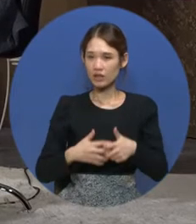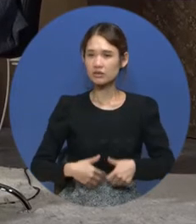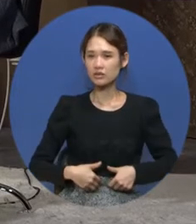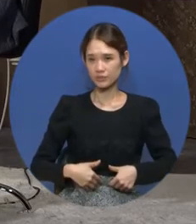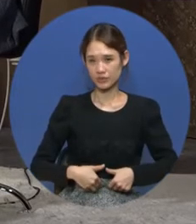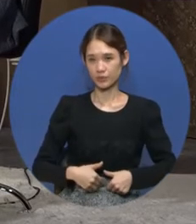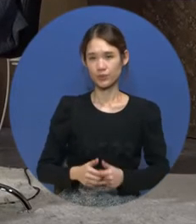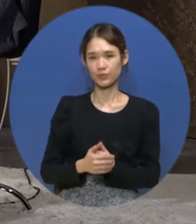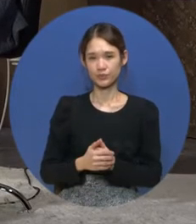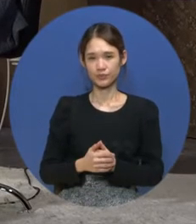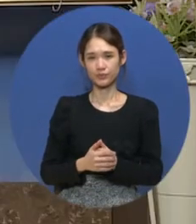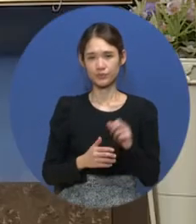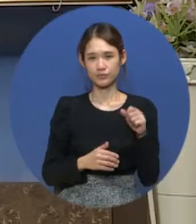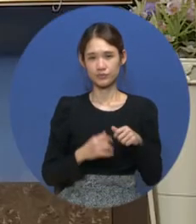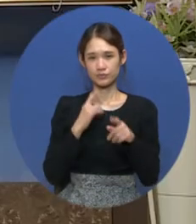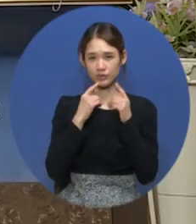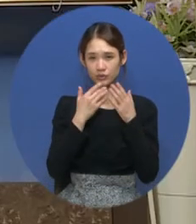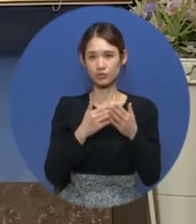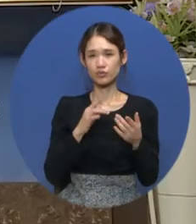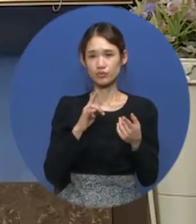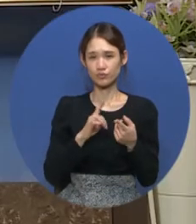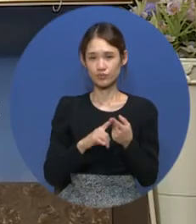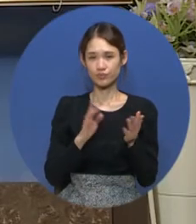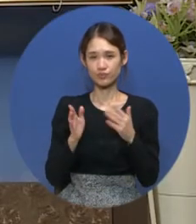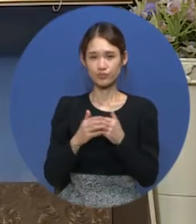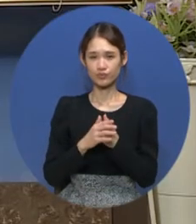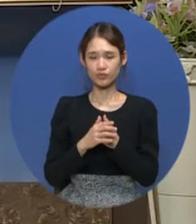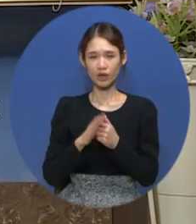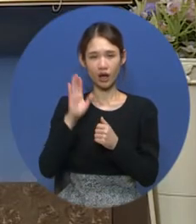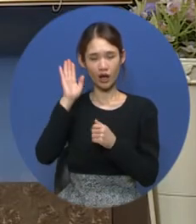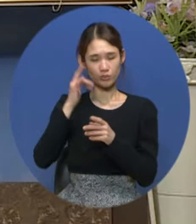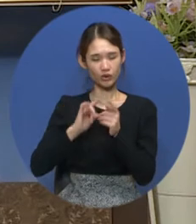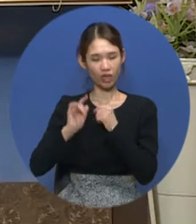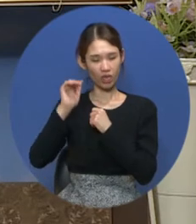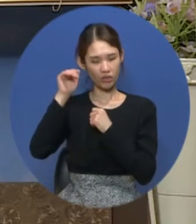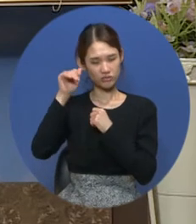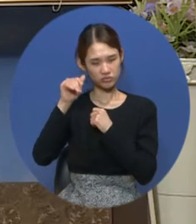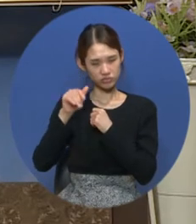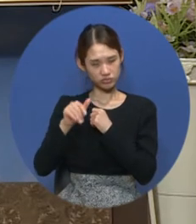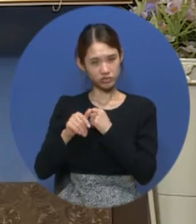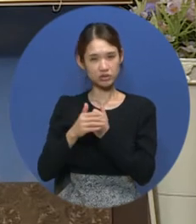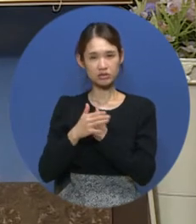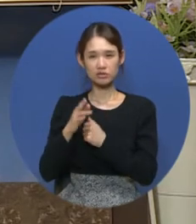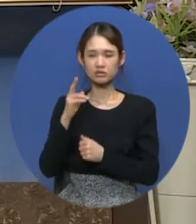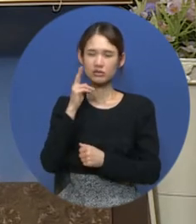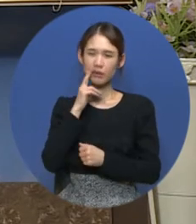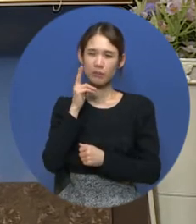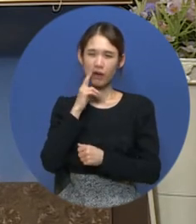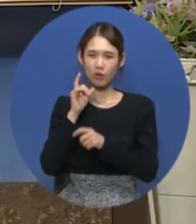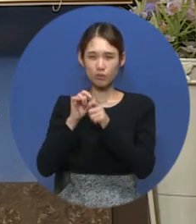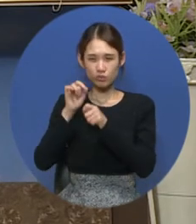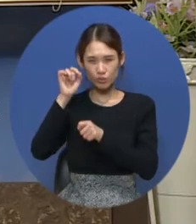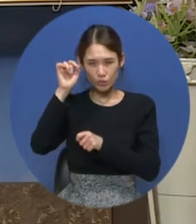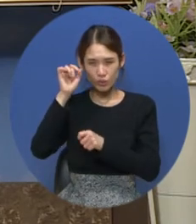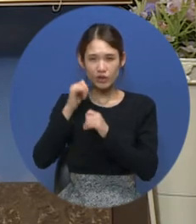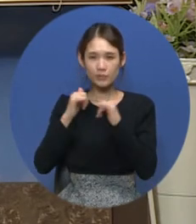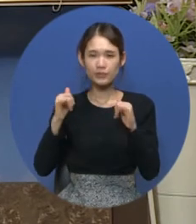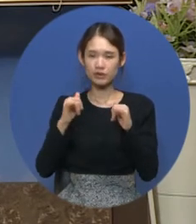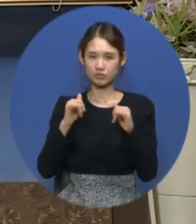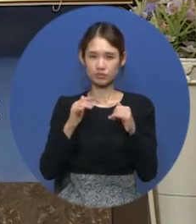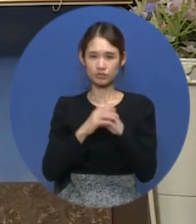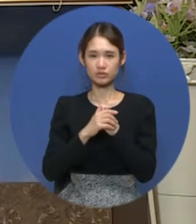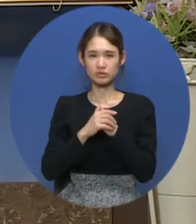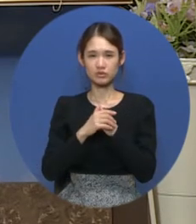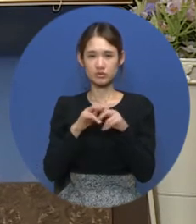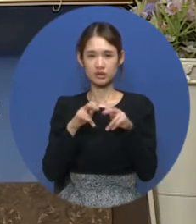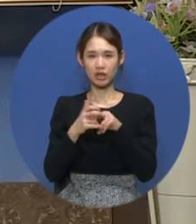그럼 줘 아 로또 제 말씀해주신 것처럼 이게 점진적으로 계속 나빠지고 오늘로 담배를 오래 미신 분들이 좀 주로 이